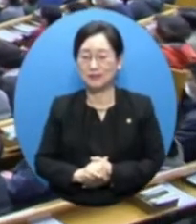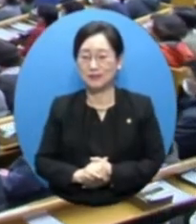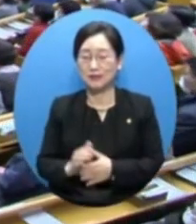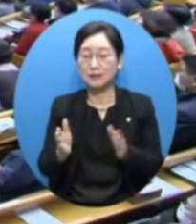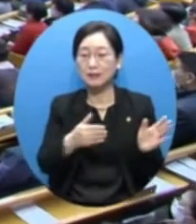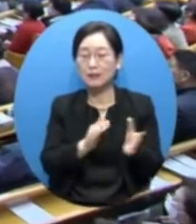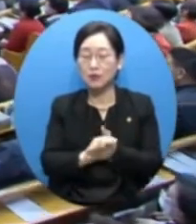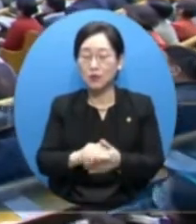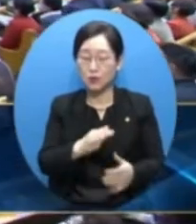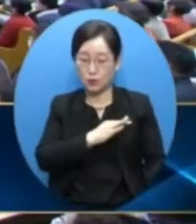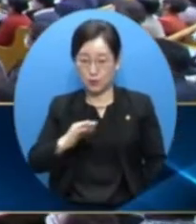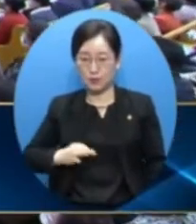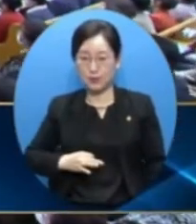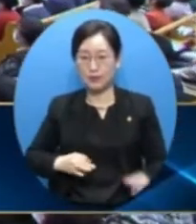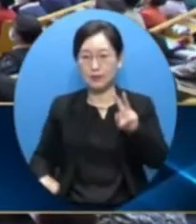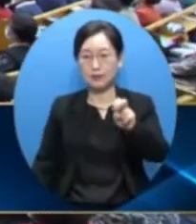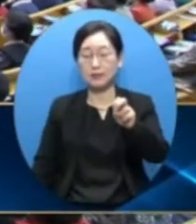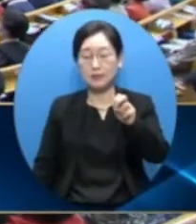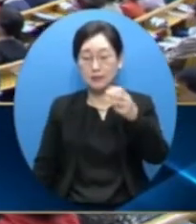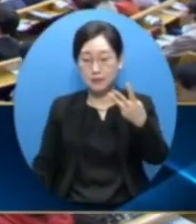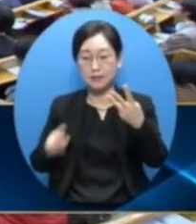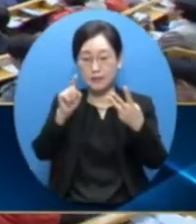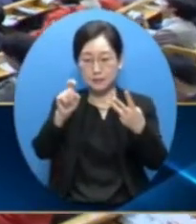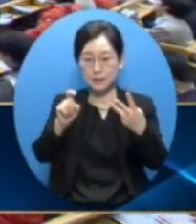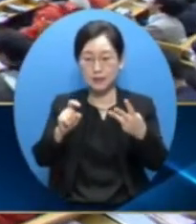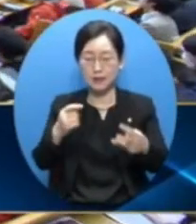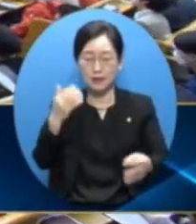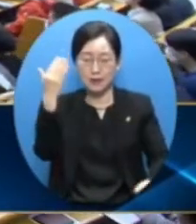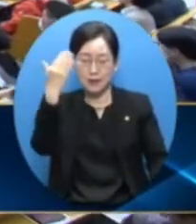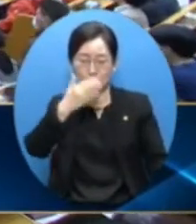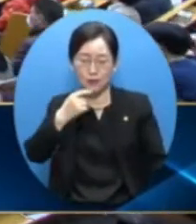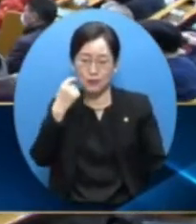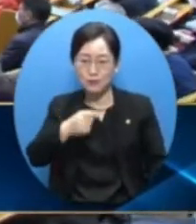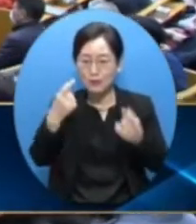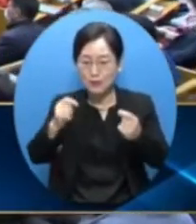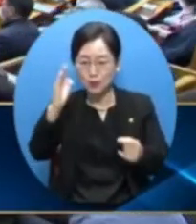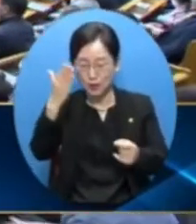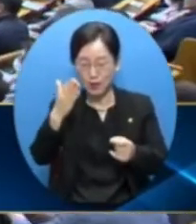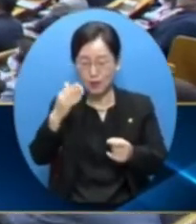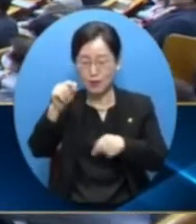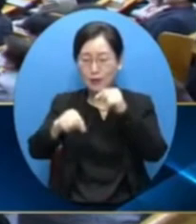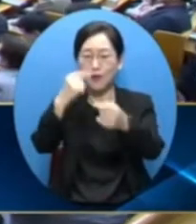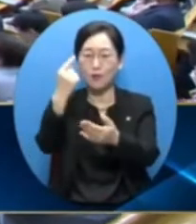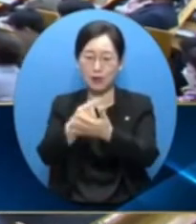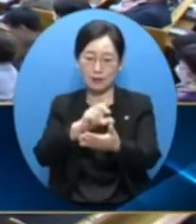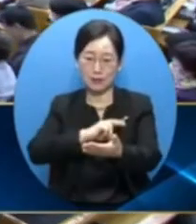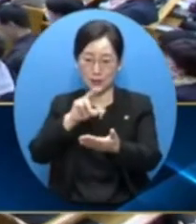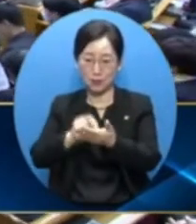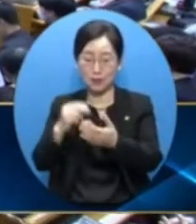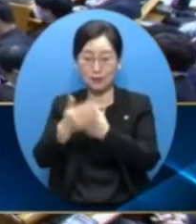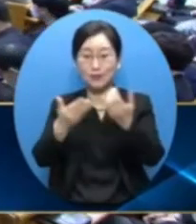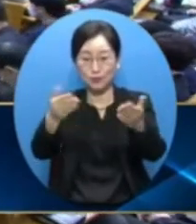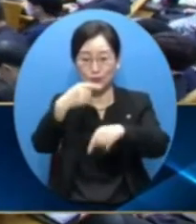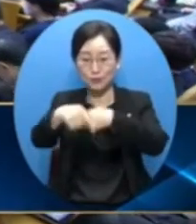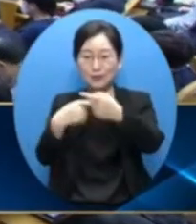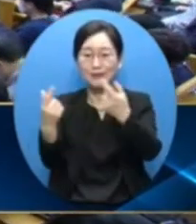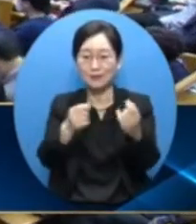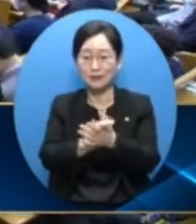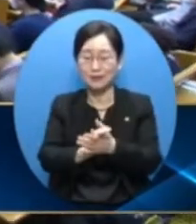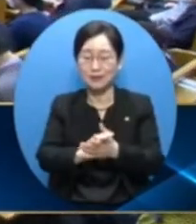오늘 욥기 23장 10절 말씀 가지고 순금같이 되어 나오리라 여든 제목으로 말씀을 나눕니다. 제목을 한번 따라해 주시기